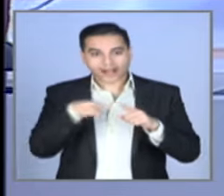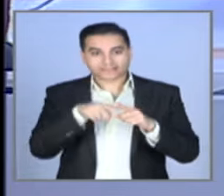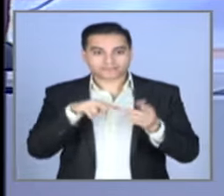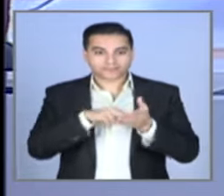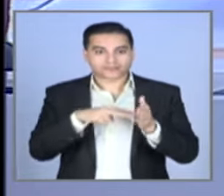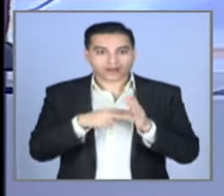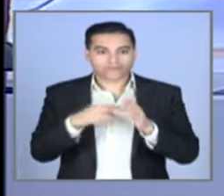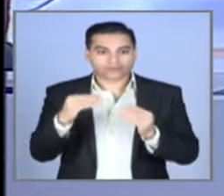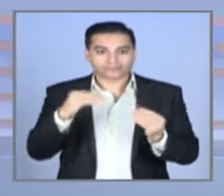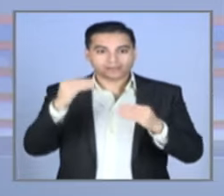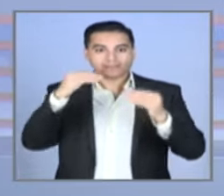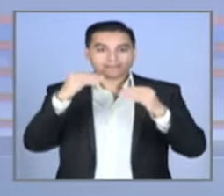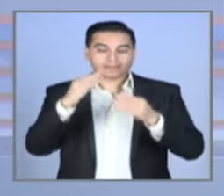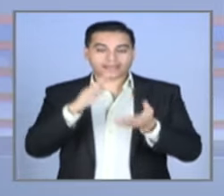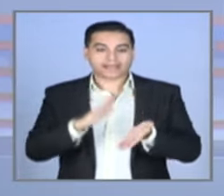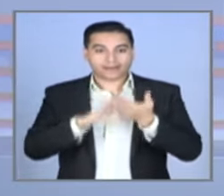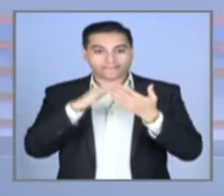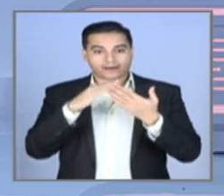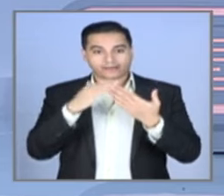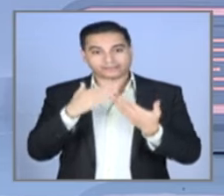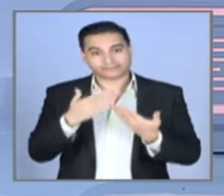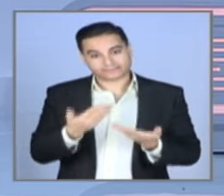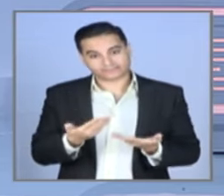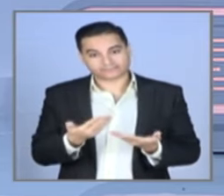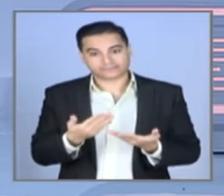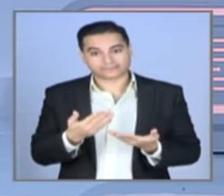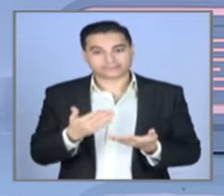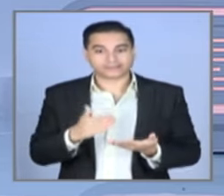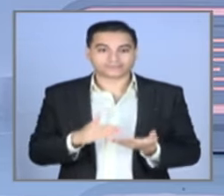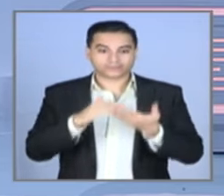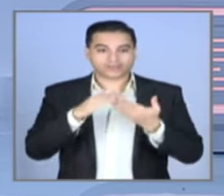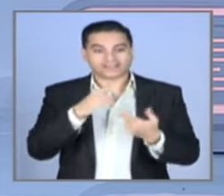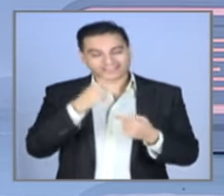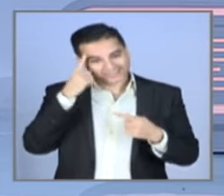طبيعي طبعا. هي ومنى. منى زي الفل انت عارف.